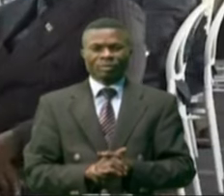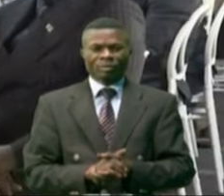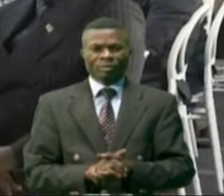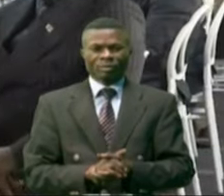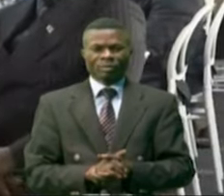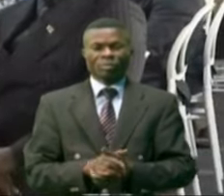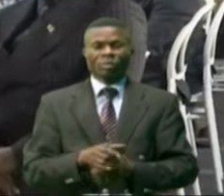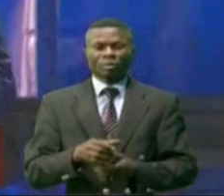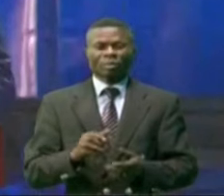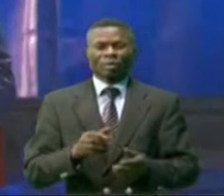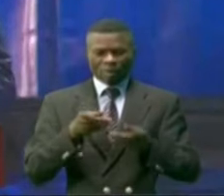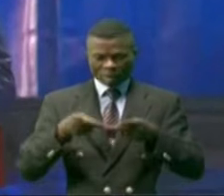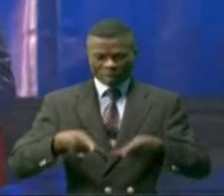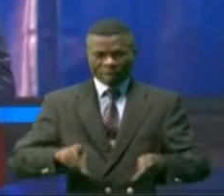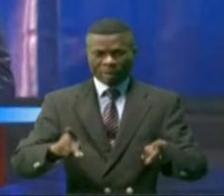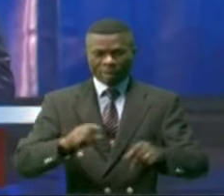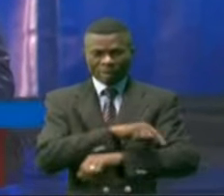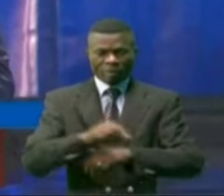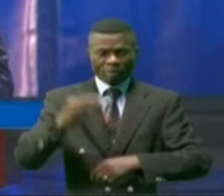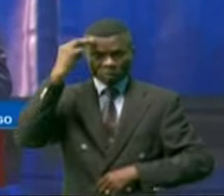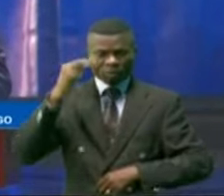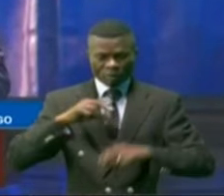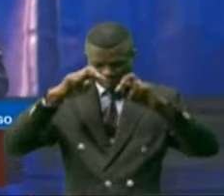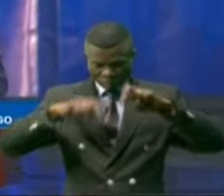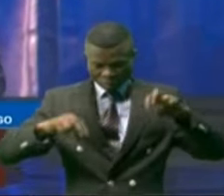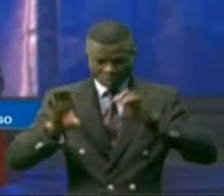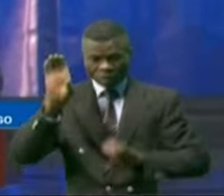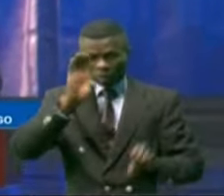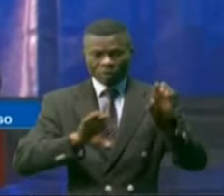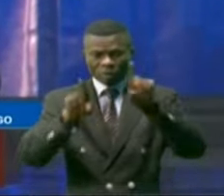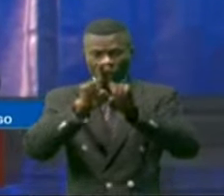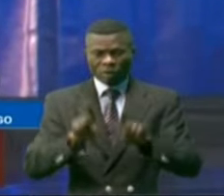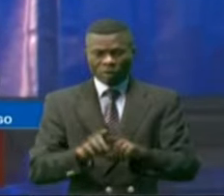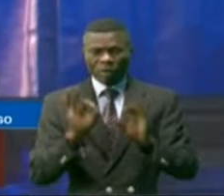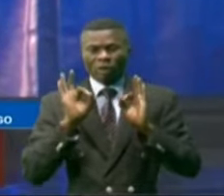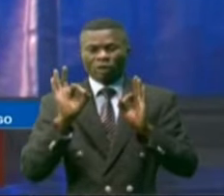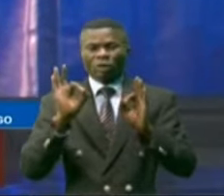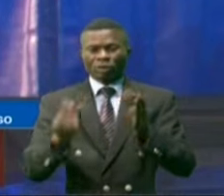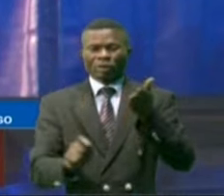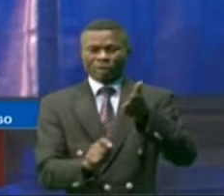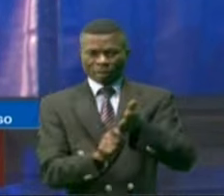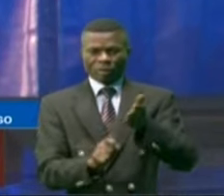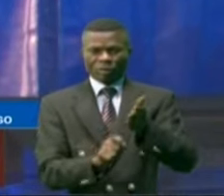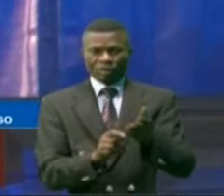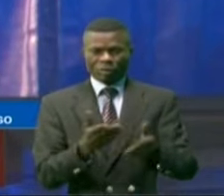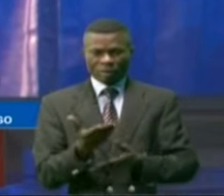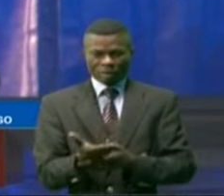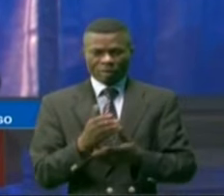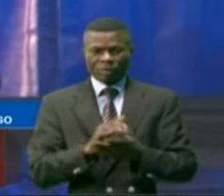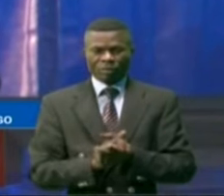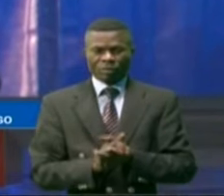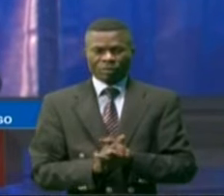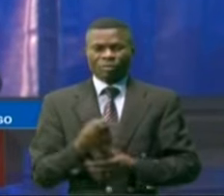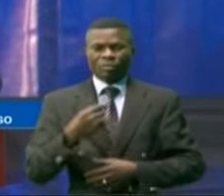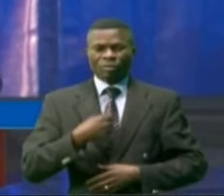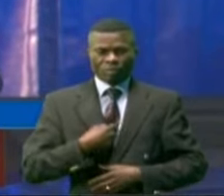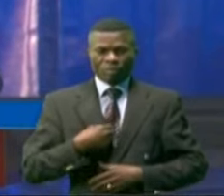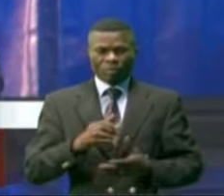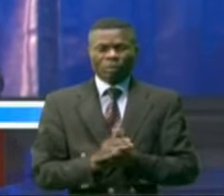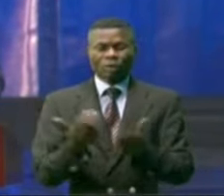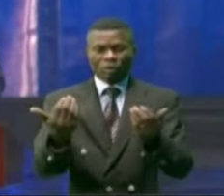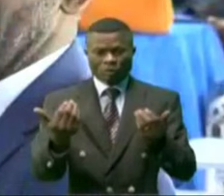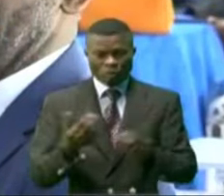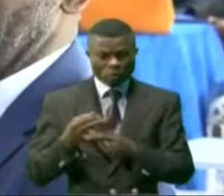Par l'entremise du ministère de la Recherche scientifique et de l'innovation technologique, je veillerai à ce